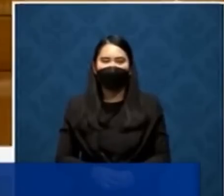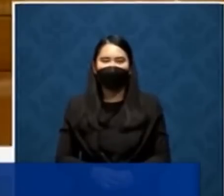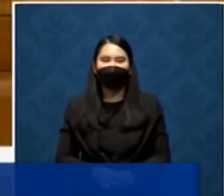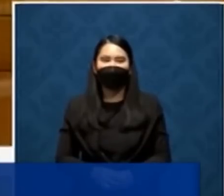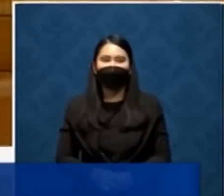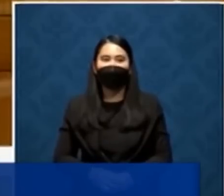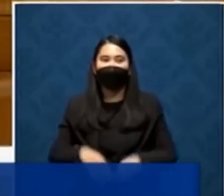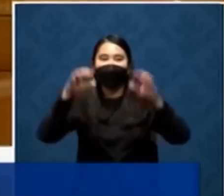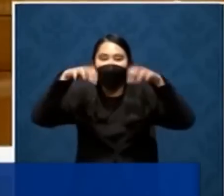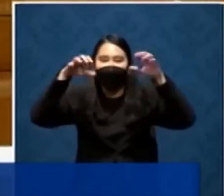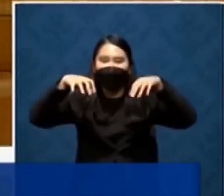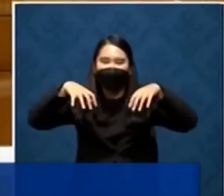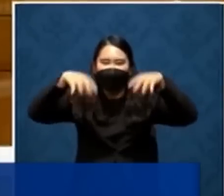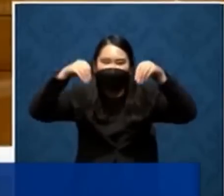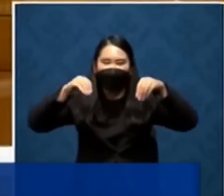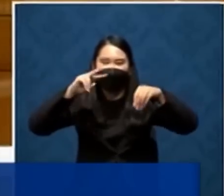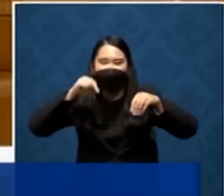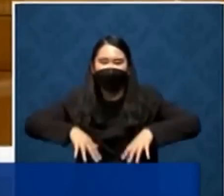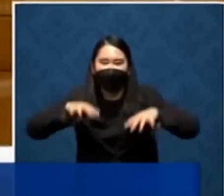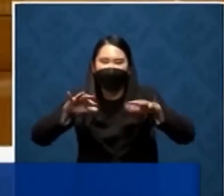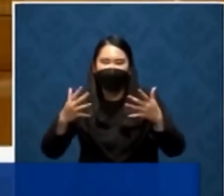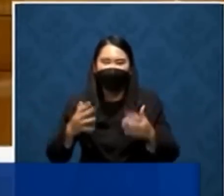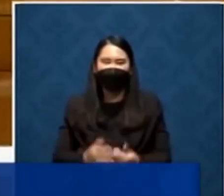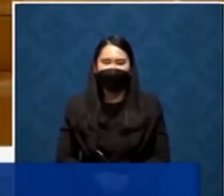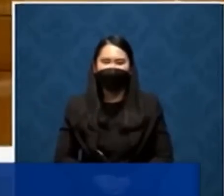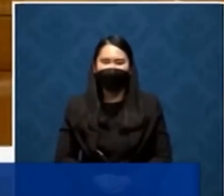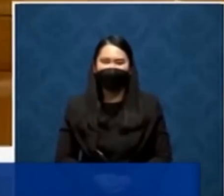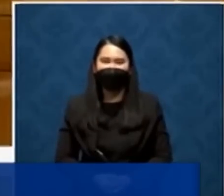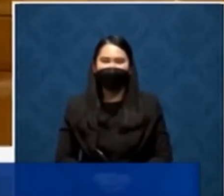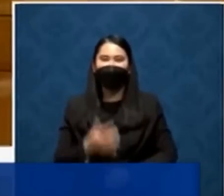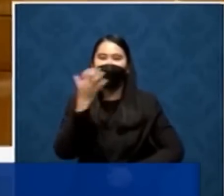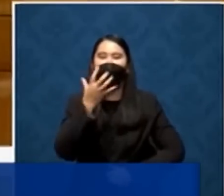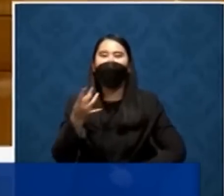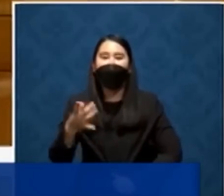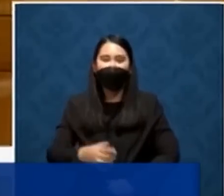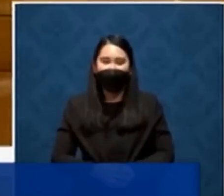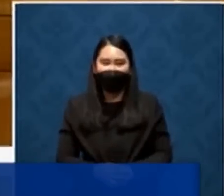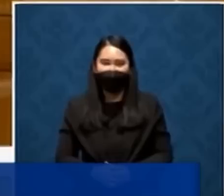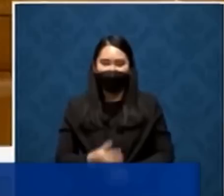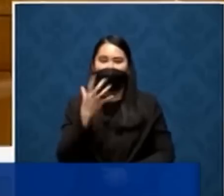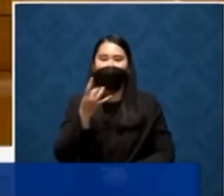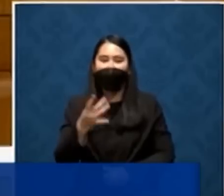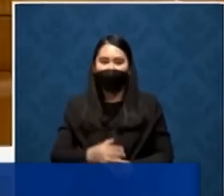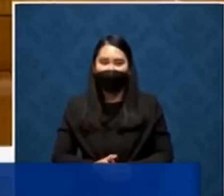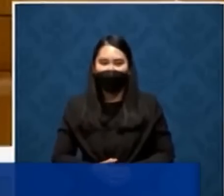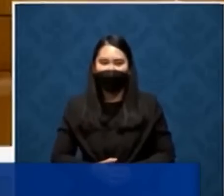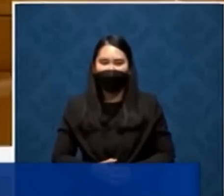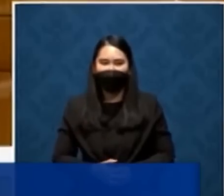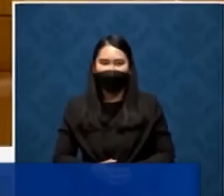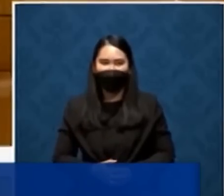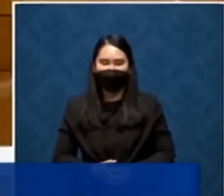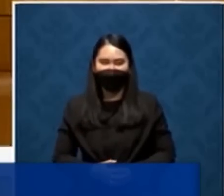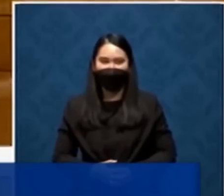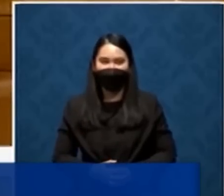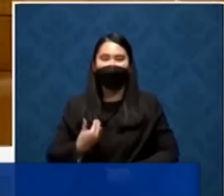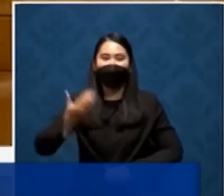ถ้าฝนไม่ตกมันก็ไม่ท่วมอ่ะแล้วทำไมต้องหัวเราะอะไรหัวเราะอะไรท่านรู้ไหมว่าปริมาณน้ำเนี่ยสมัยก่